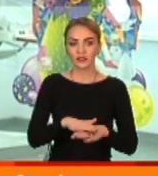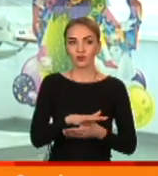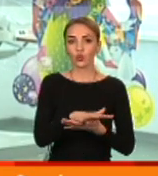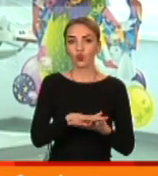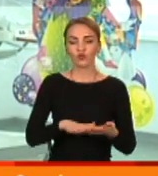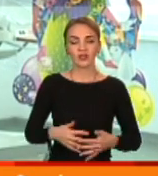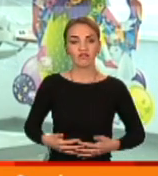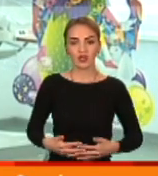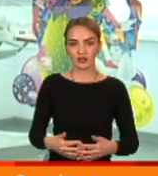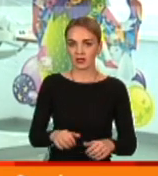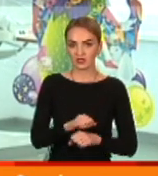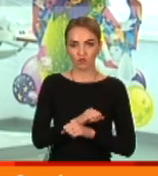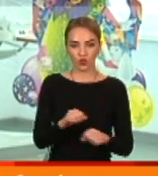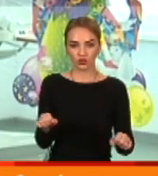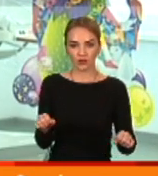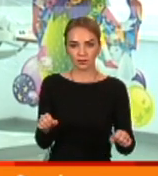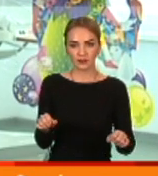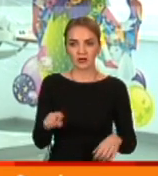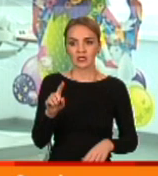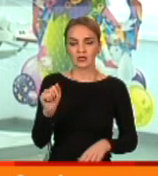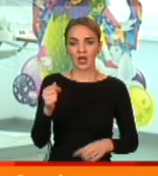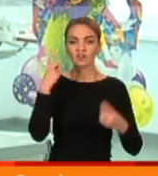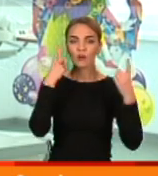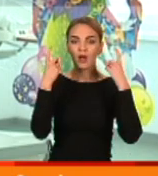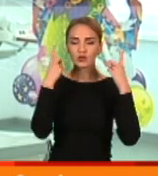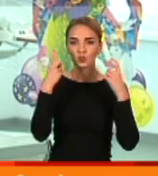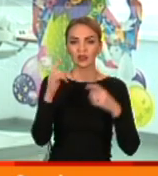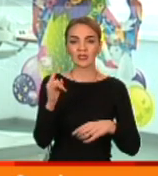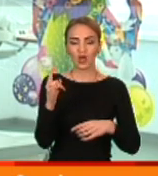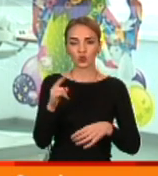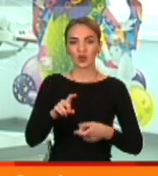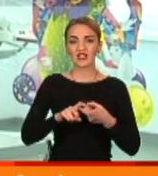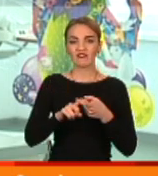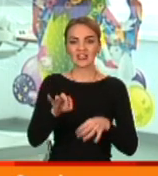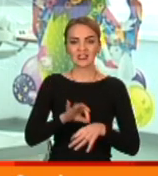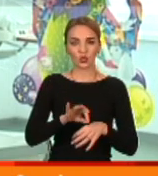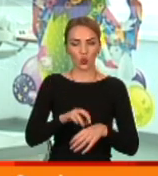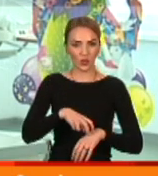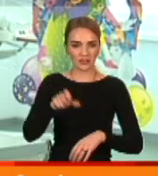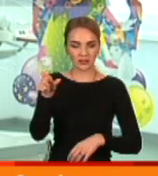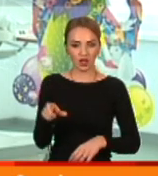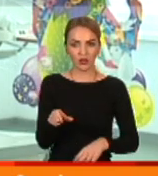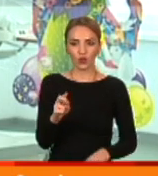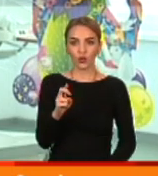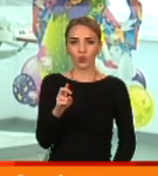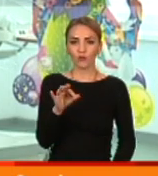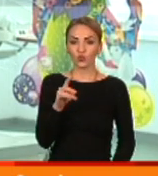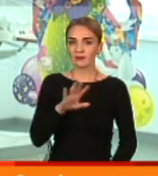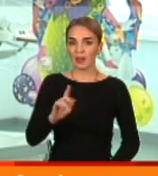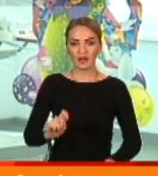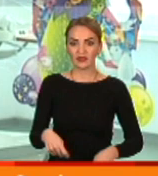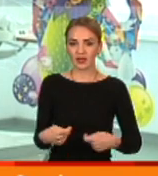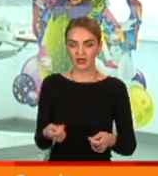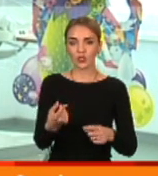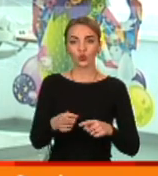продовжувати вагітність не можна. За інформацією дитячого інфекціоніста, ботулізм через плаценту не